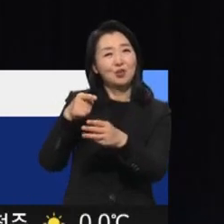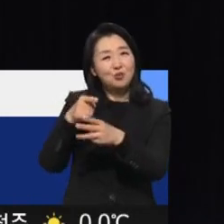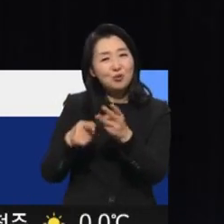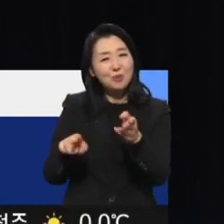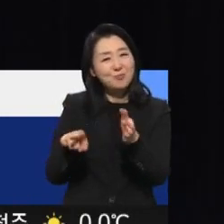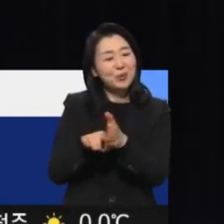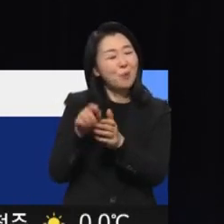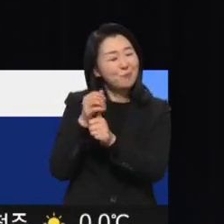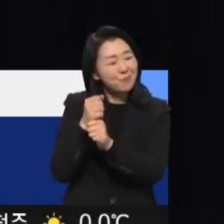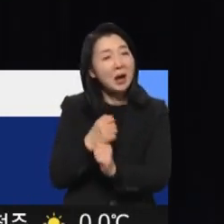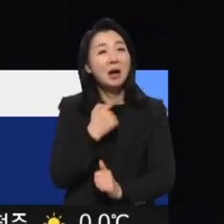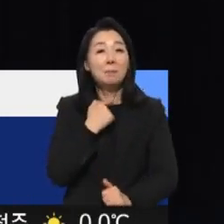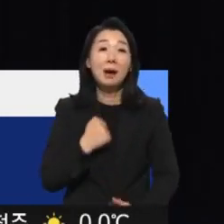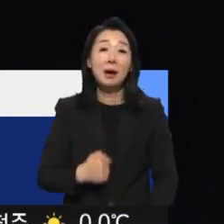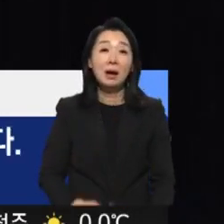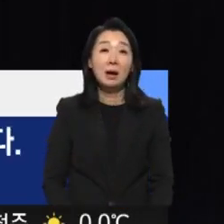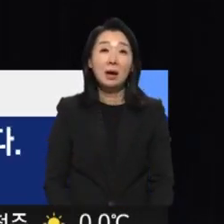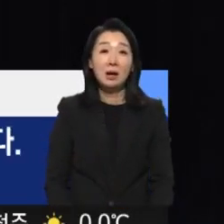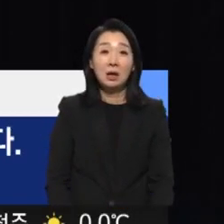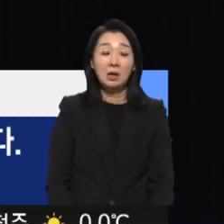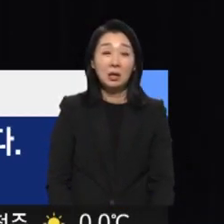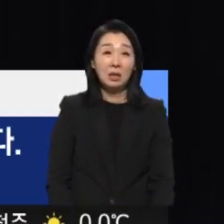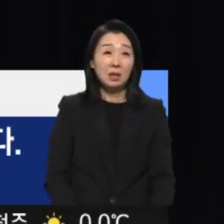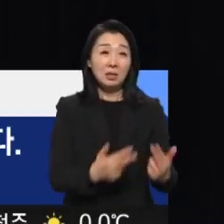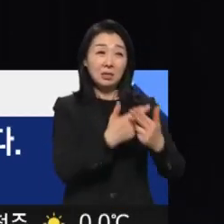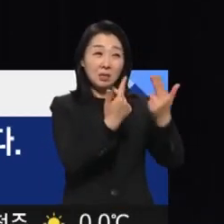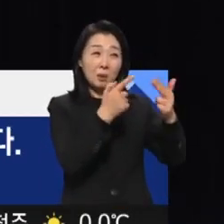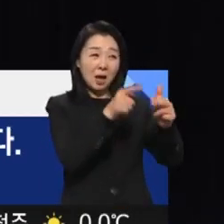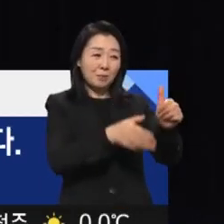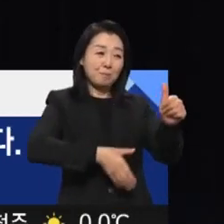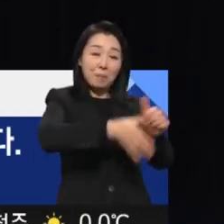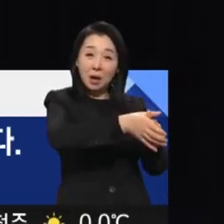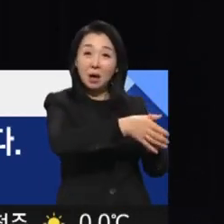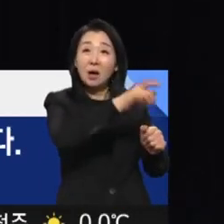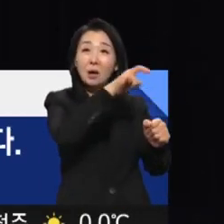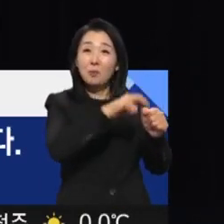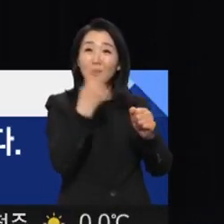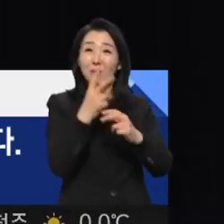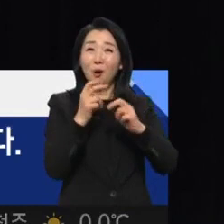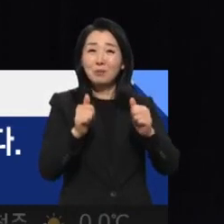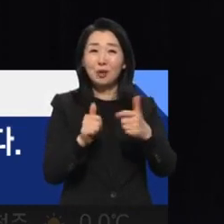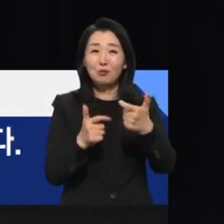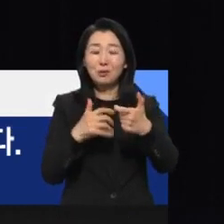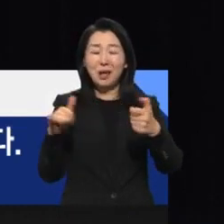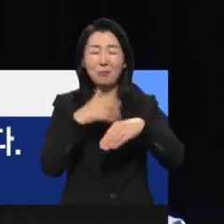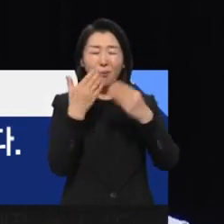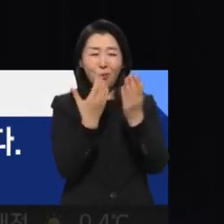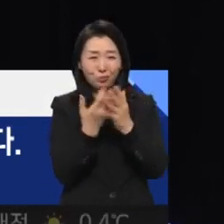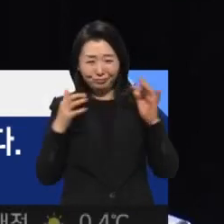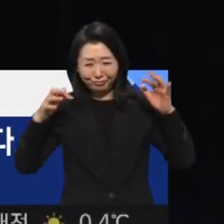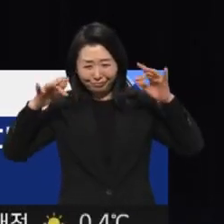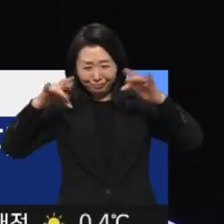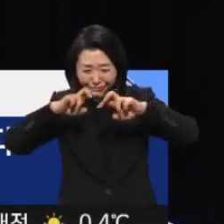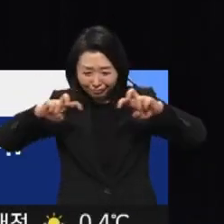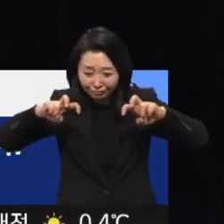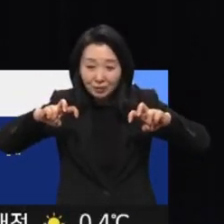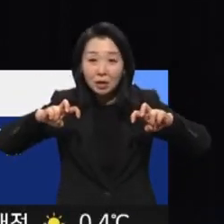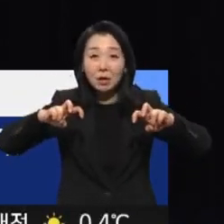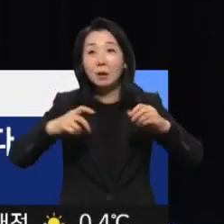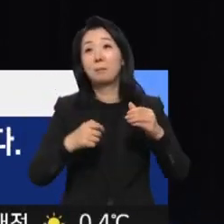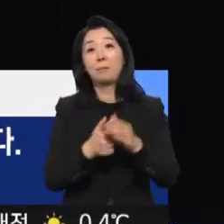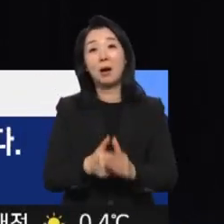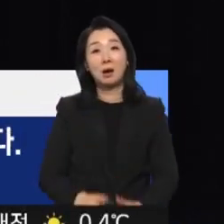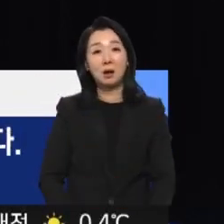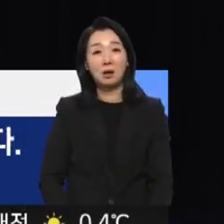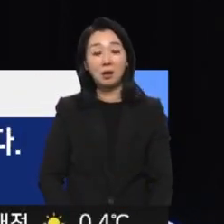참모로 꼽히고 있습니다. 야당 대표 한 사람을 죽이기 위해 검사 60명이 달려들 정도로 이례적입니다. 그렇지만